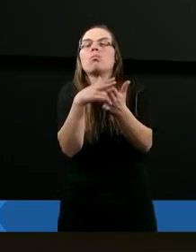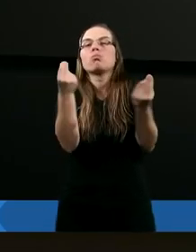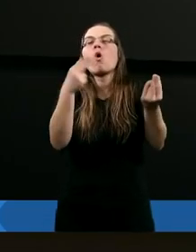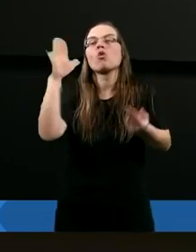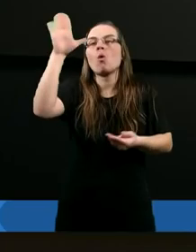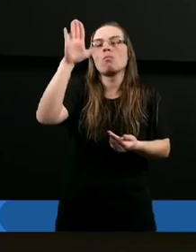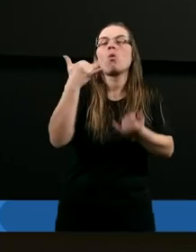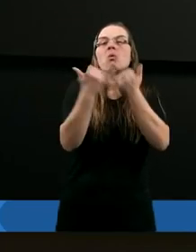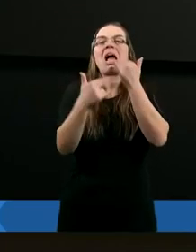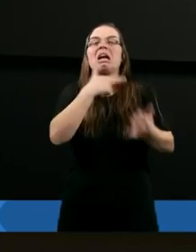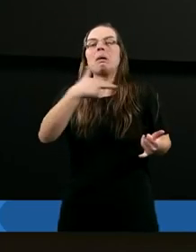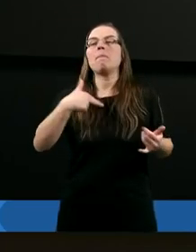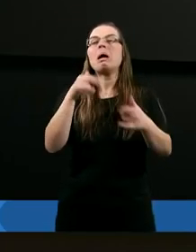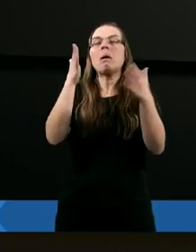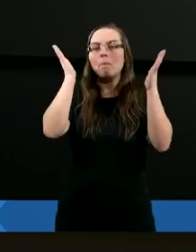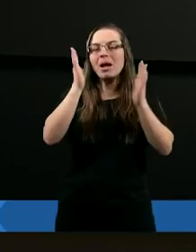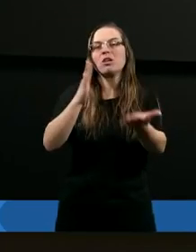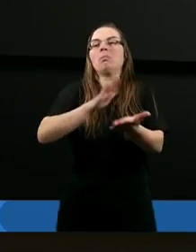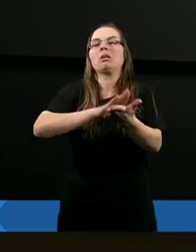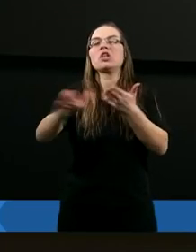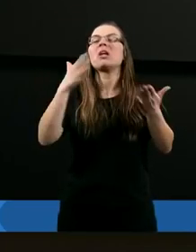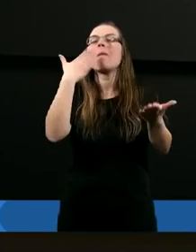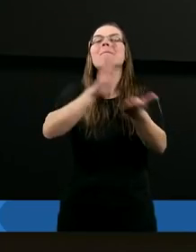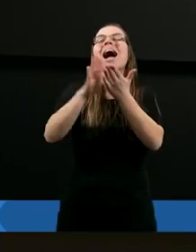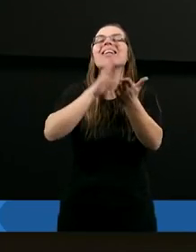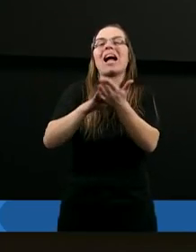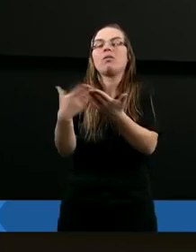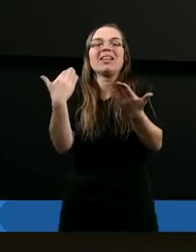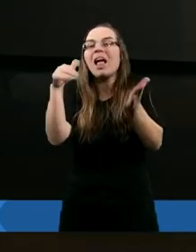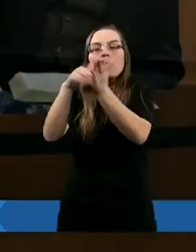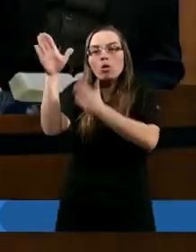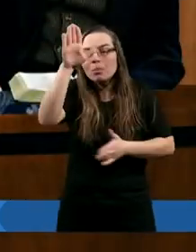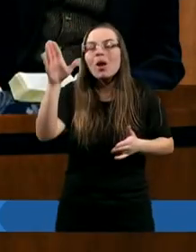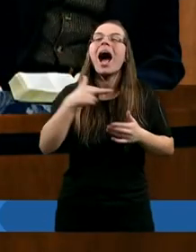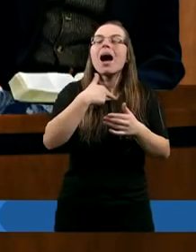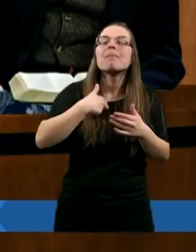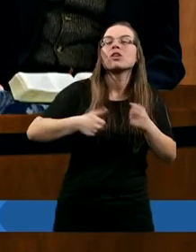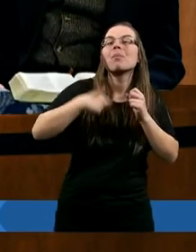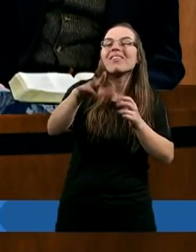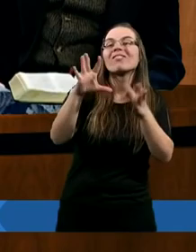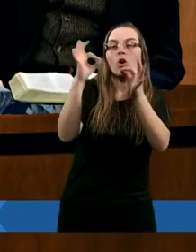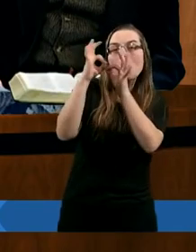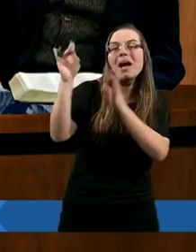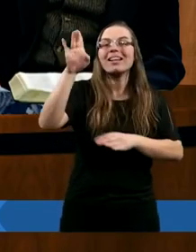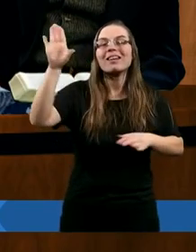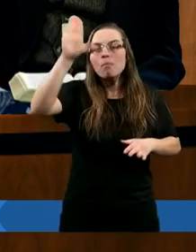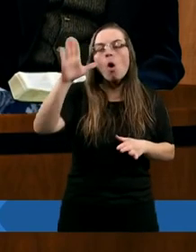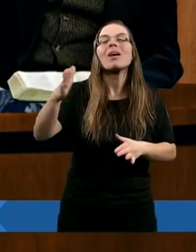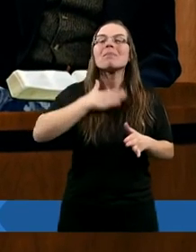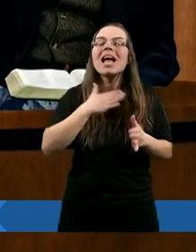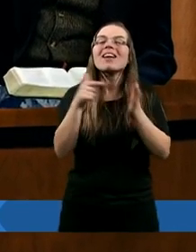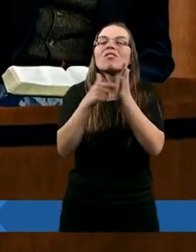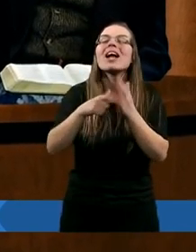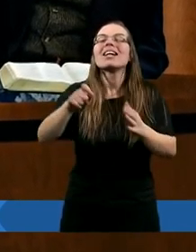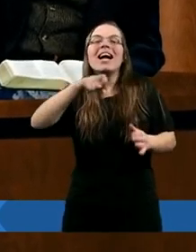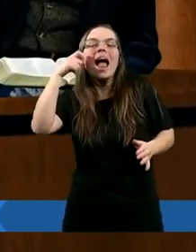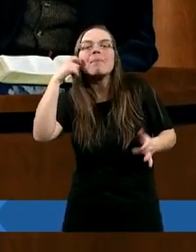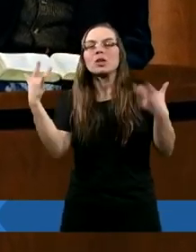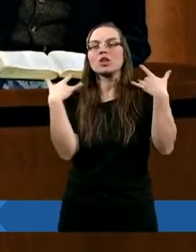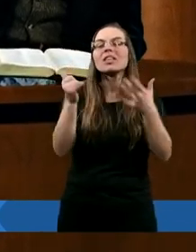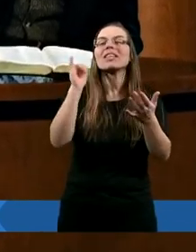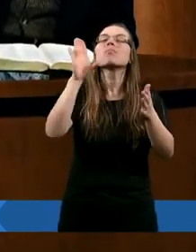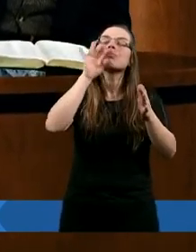po co nam Pan Bóg, jak nie będziemy grzeszyli, jak będziemy doskonali? Ale byśmy byli w tych relacjach z Bogiem doskonali, żebyśmy byli jedno,